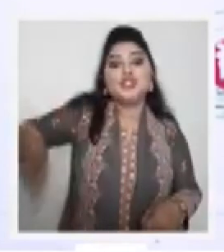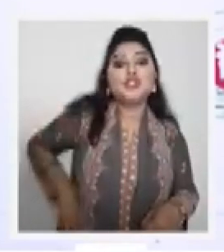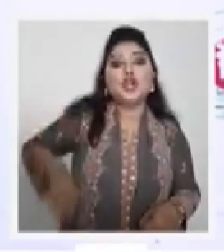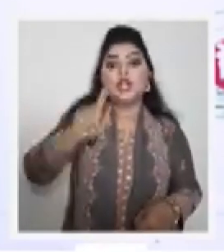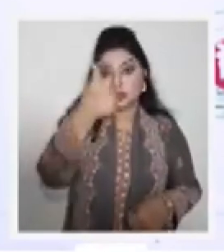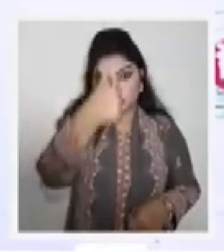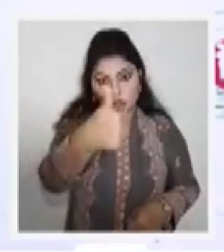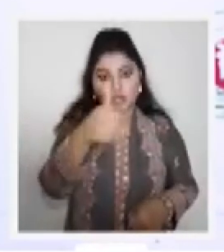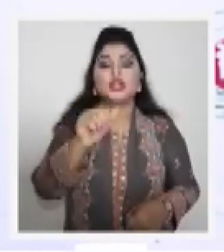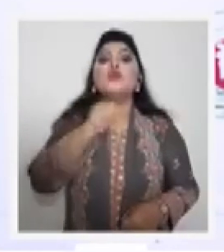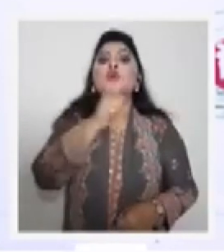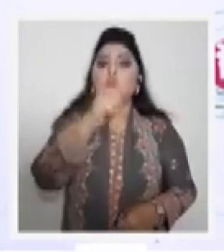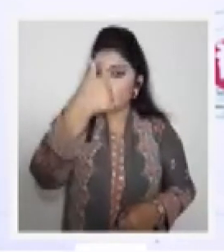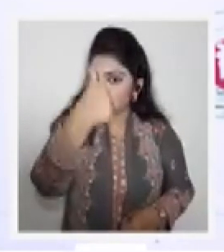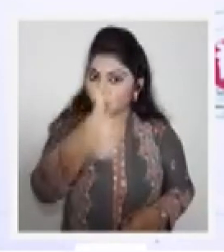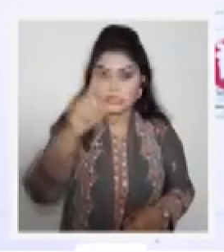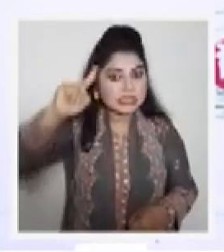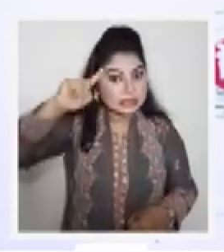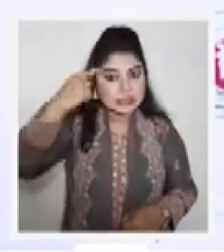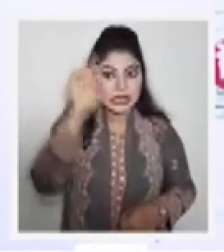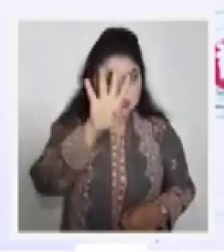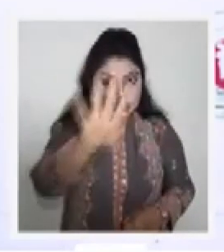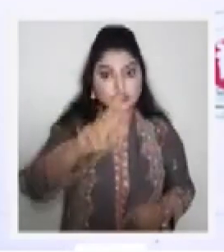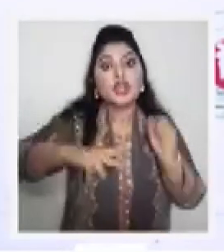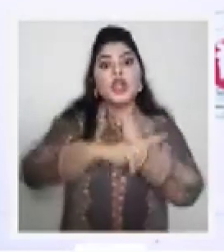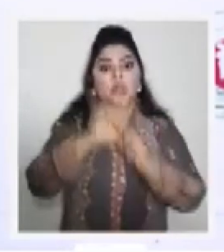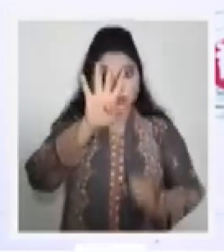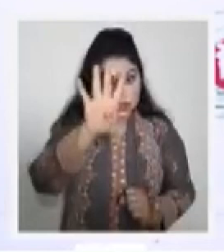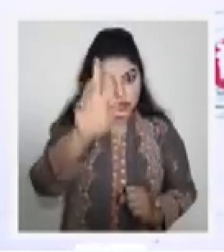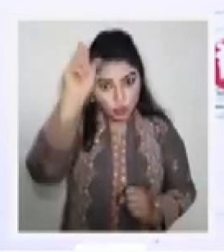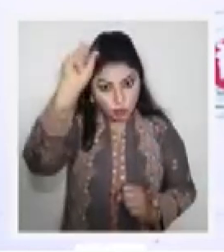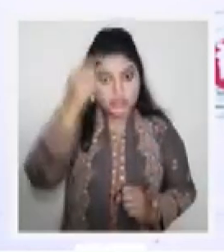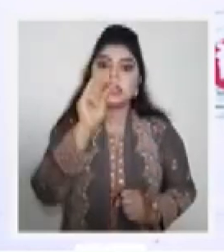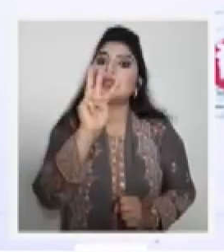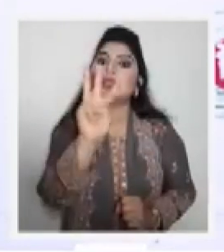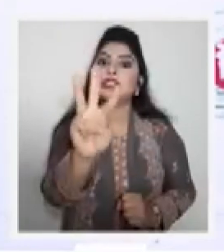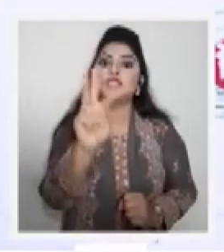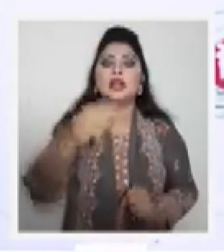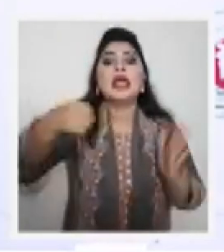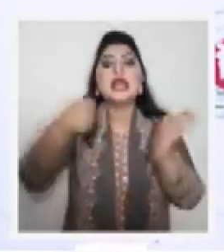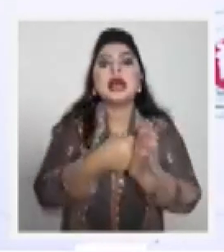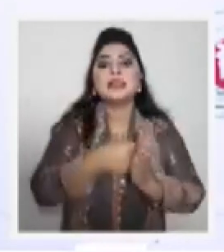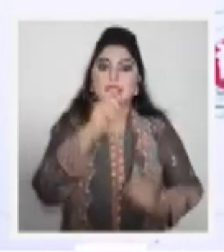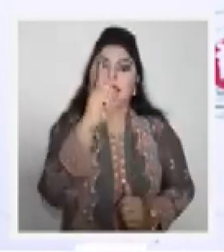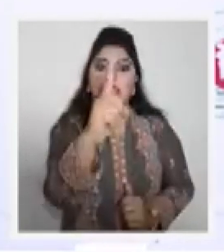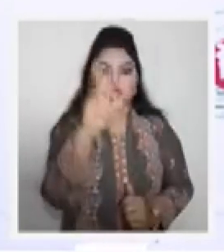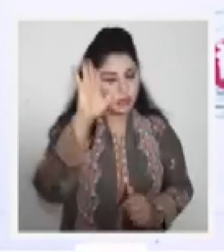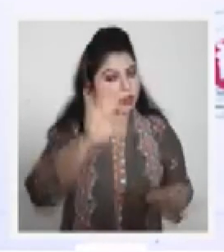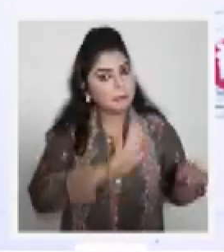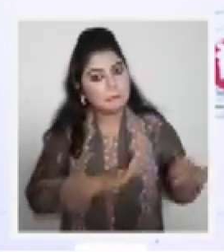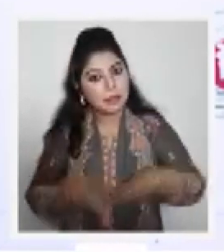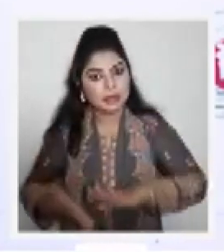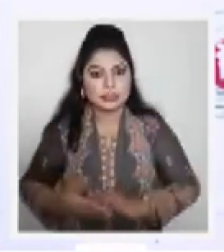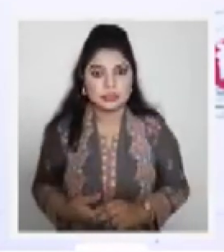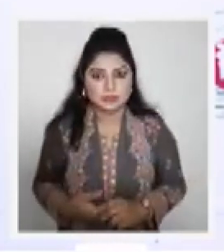24 ঘন্টায় মৃত্যুবরণকারীদের মধ্যে বিভাগ ভিত্তিক যে বিভাজন, ঢাকা বিভাগে 11 জন, চট্টগ্রাম বিভাগ 6 জন, খুলনা বিভাগ